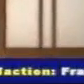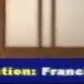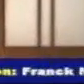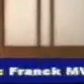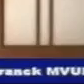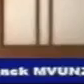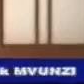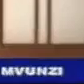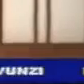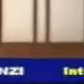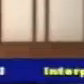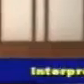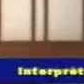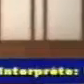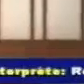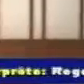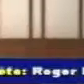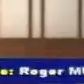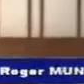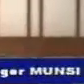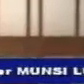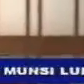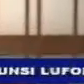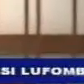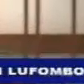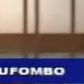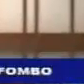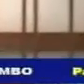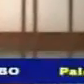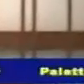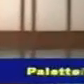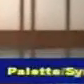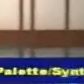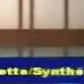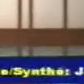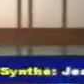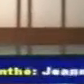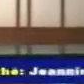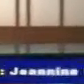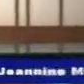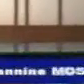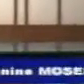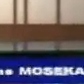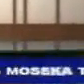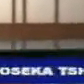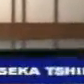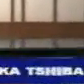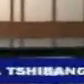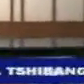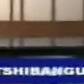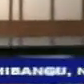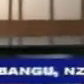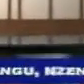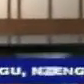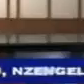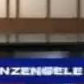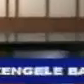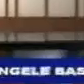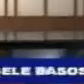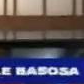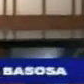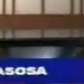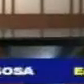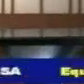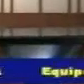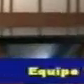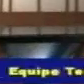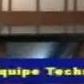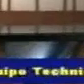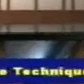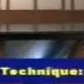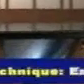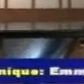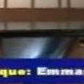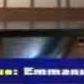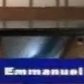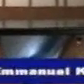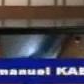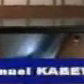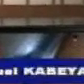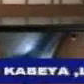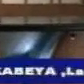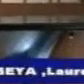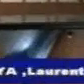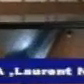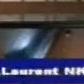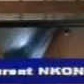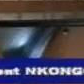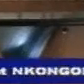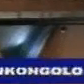l'a coordonné sous la supervision éditoriale de Guillaume Koukouma-Mengipanji. Merci également à Fang Vunzi et à Marie Calon qui ont concouru à